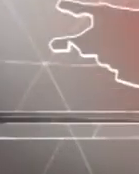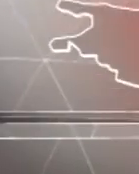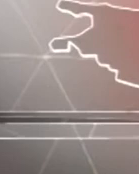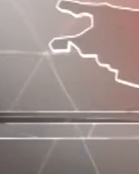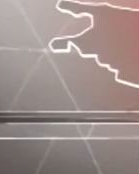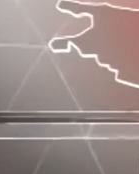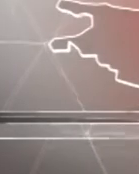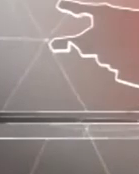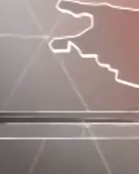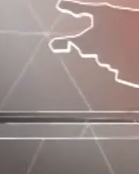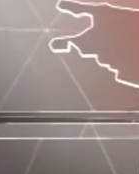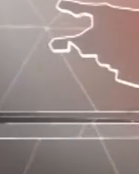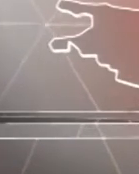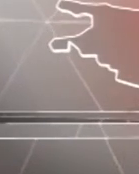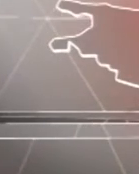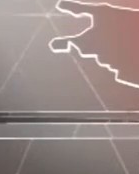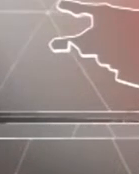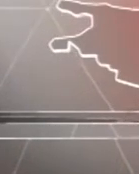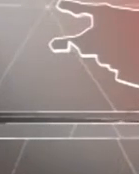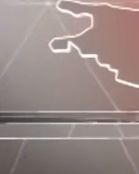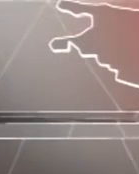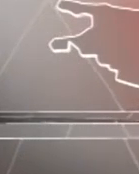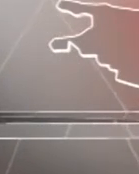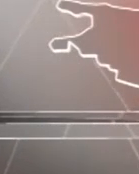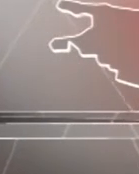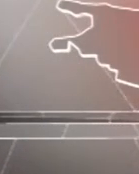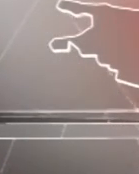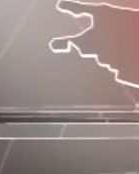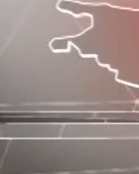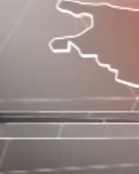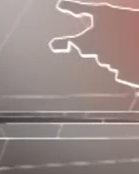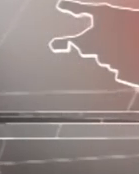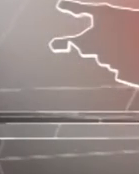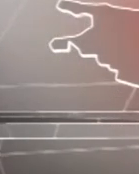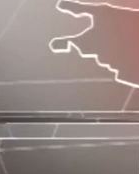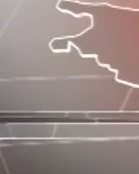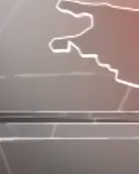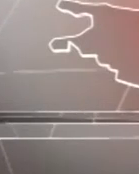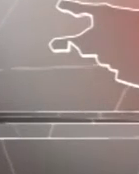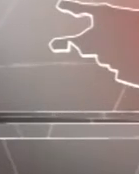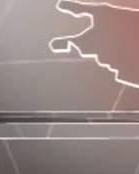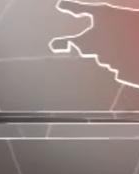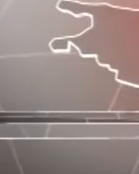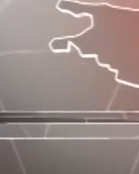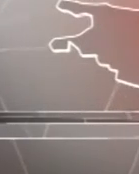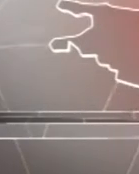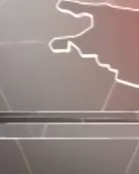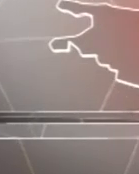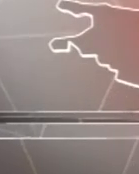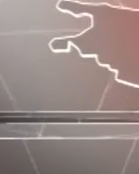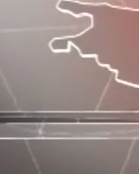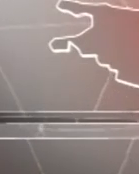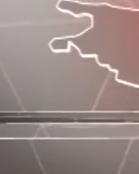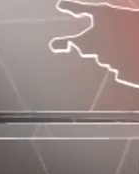Сьогодні вночі та завтра в день по Херсонській області очікується хмарна погода без істотних опадів. Вночі та вранці туман, вдень місцями туман,